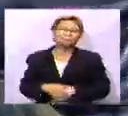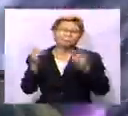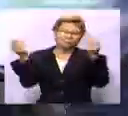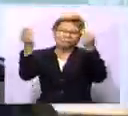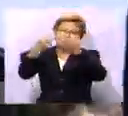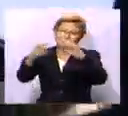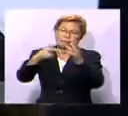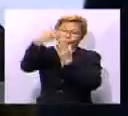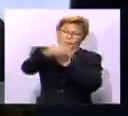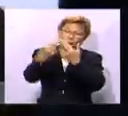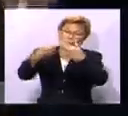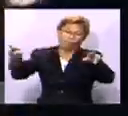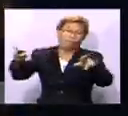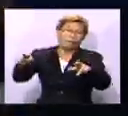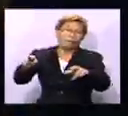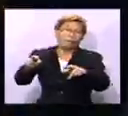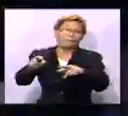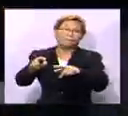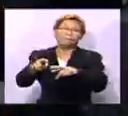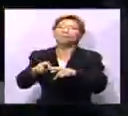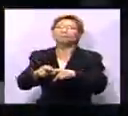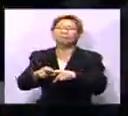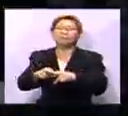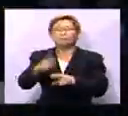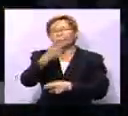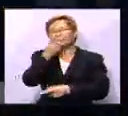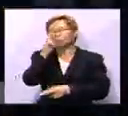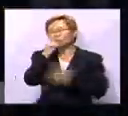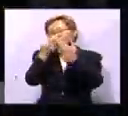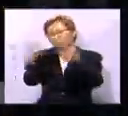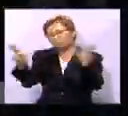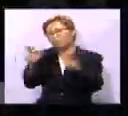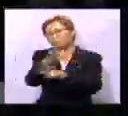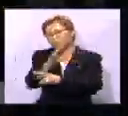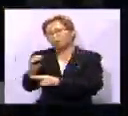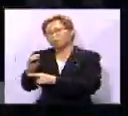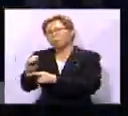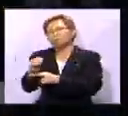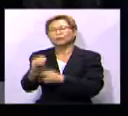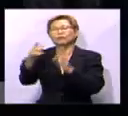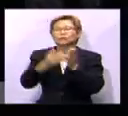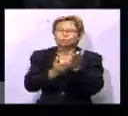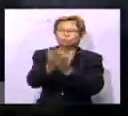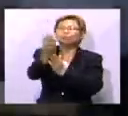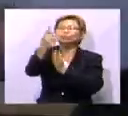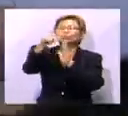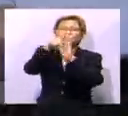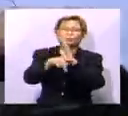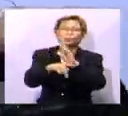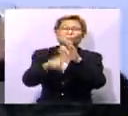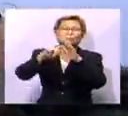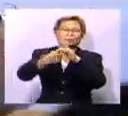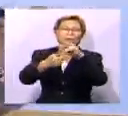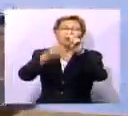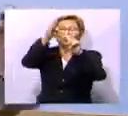Majlis Perasmian Program Inisiatif Pendidikan Berterusan ini disempurnakan Datin Seri Rosmah dan diteruskan dengan kursus yang bermula dari 2